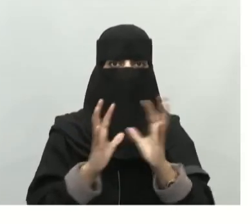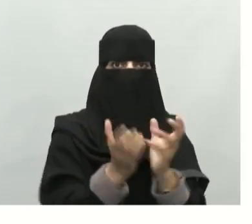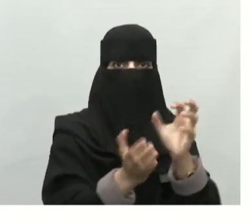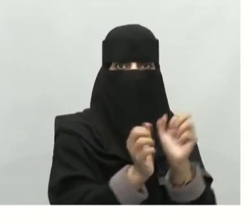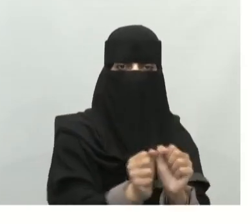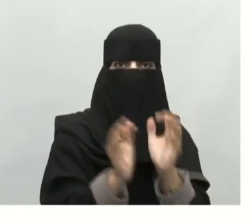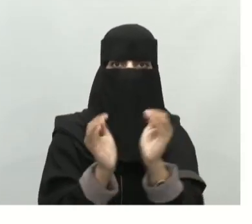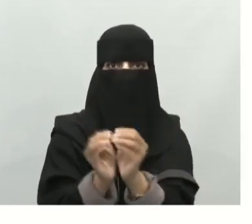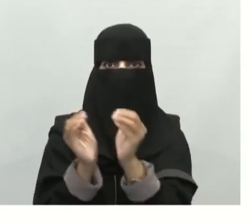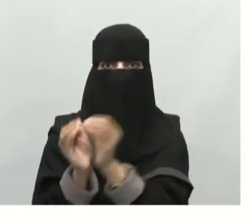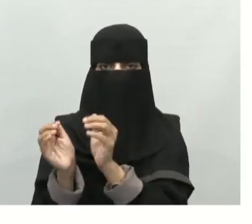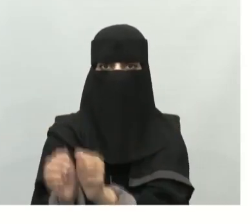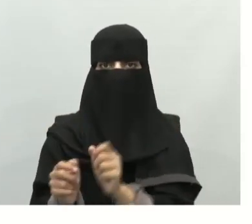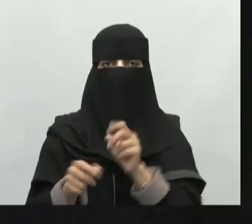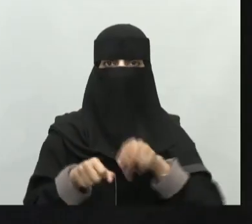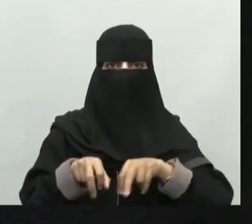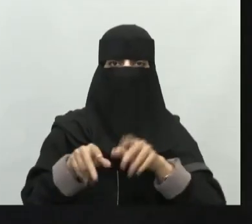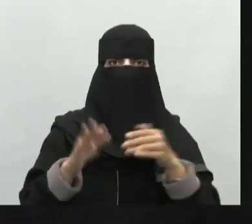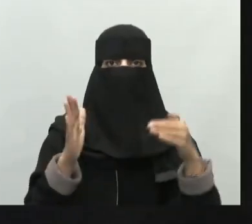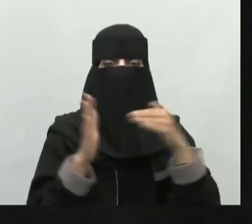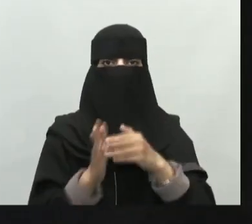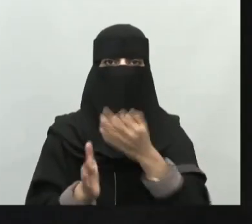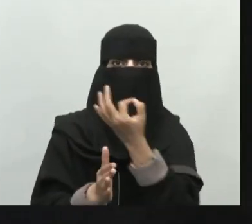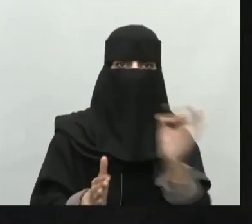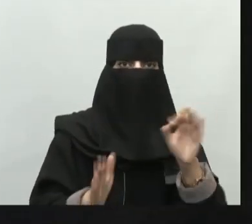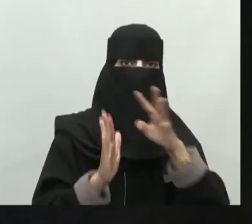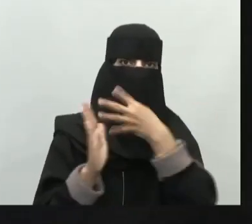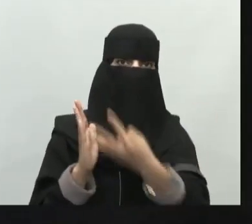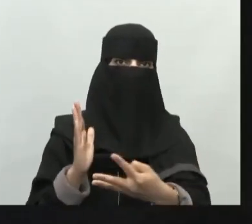الحيوانات حتى يصل لدينا جدول